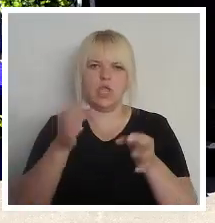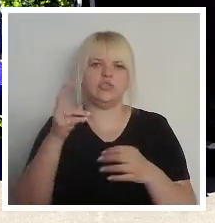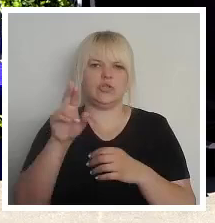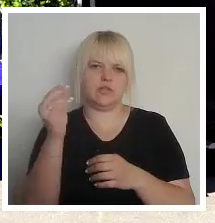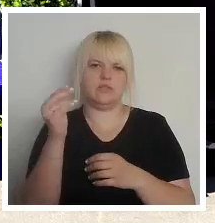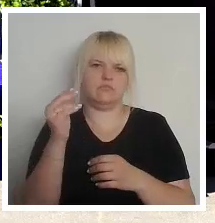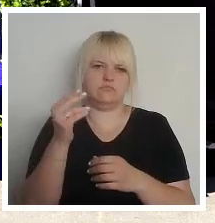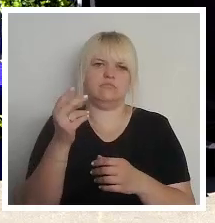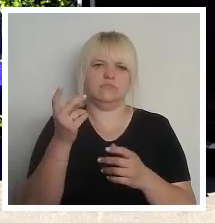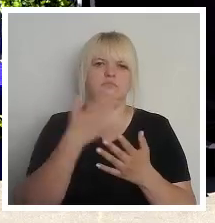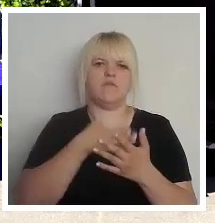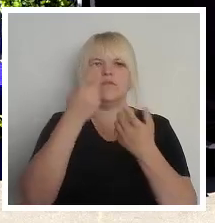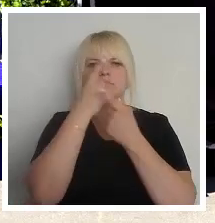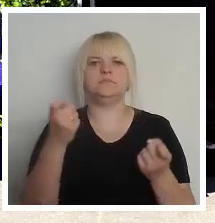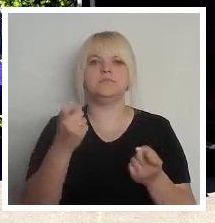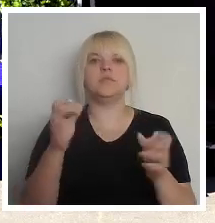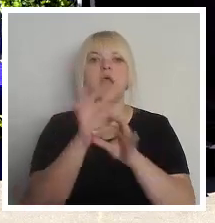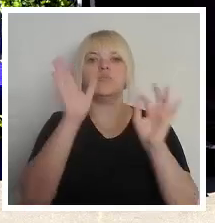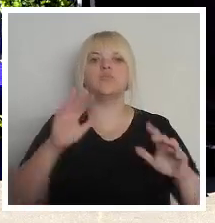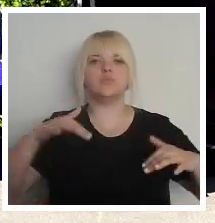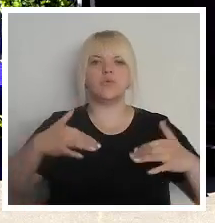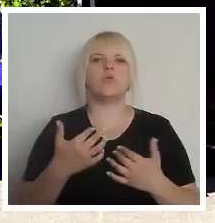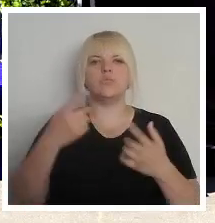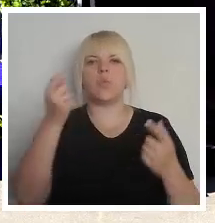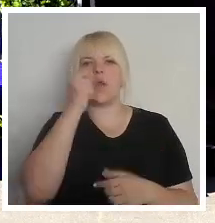Sāksim ar sagurumu no Ukraiņas ziņām.